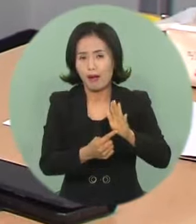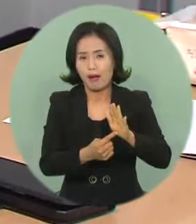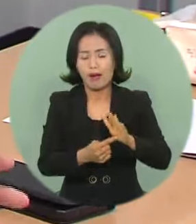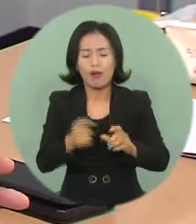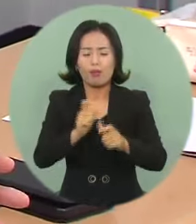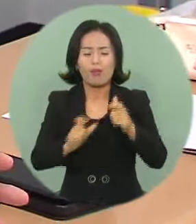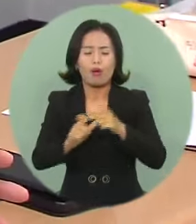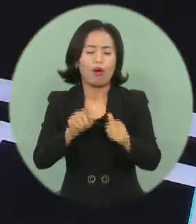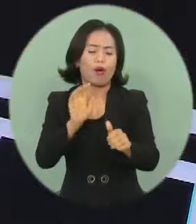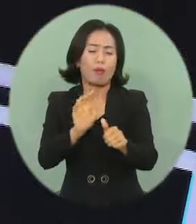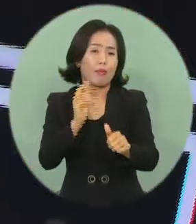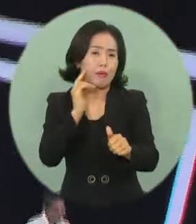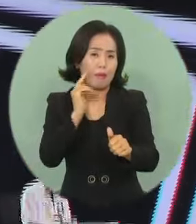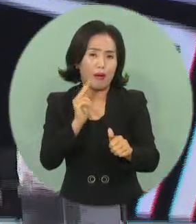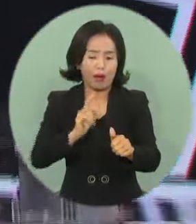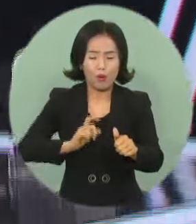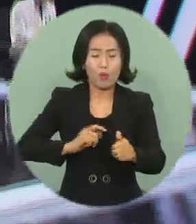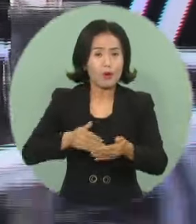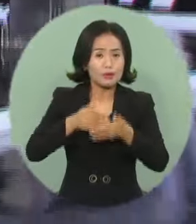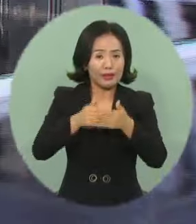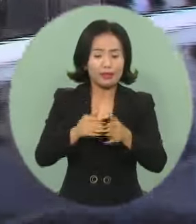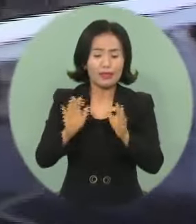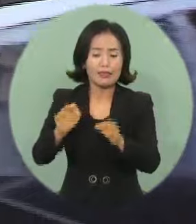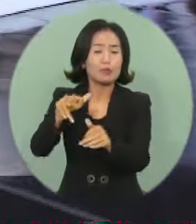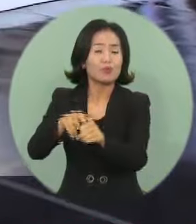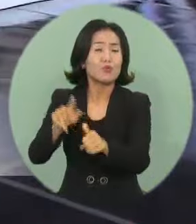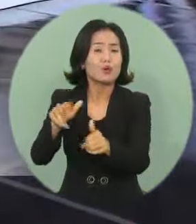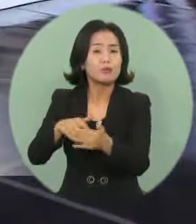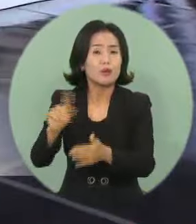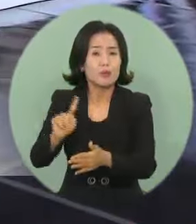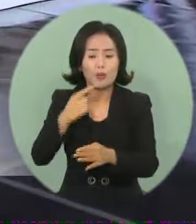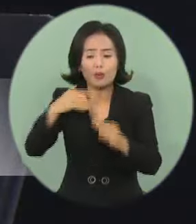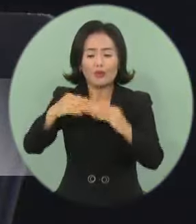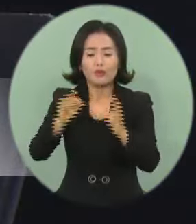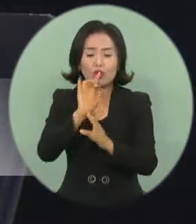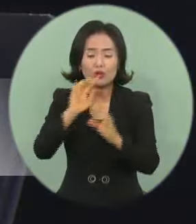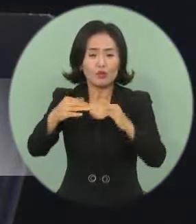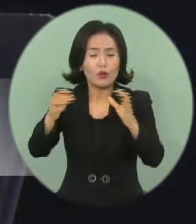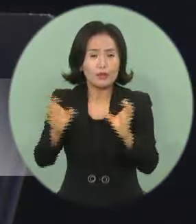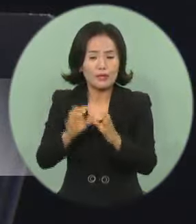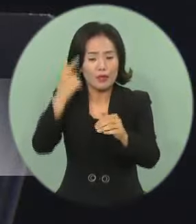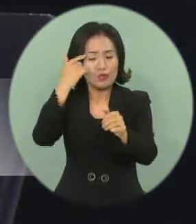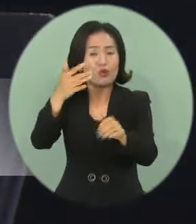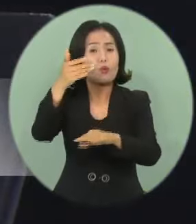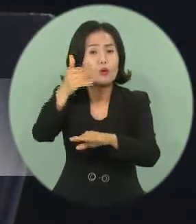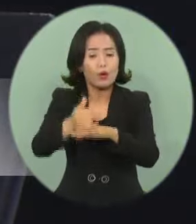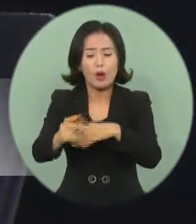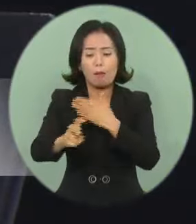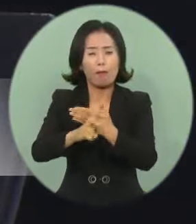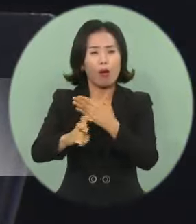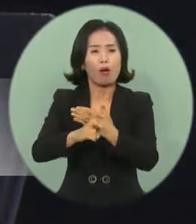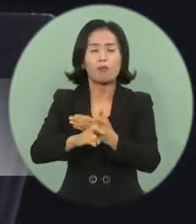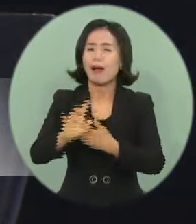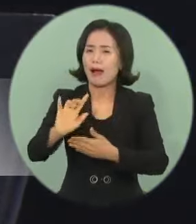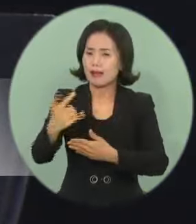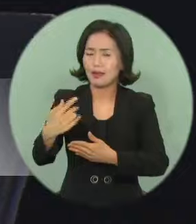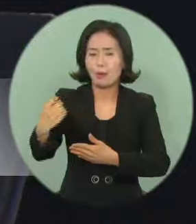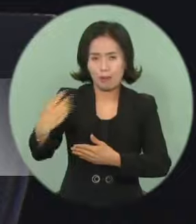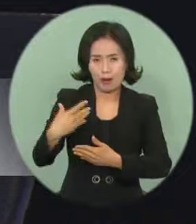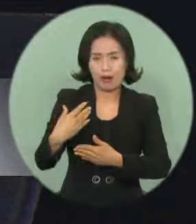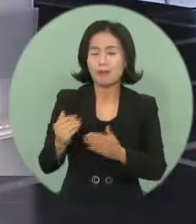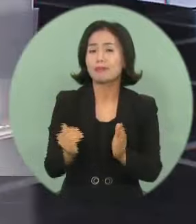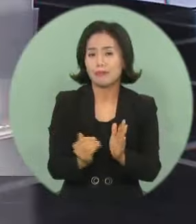공세에 나섰습니다. 의혹 제기에 김 후보 측은 민주당 중앙당에 자문한 결과 법 위반이 되지 않는다는